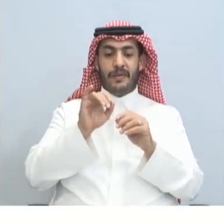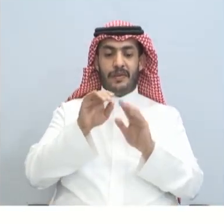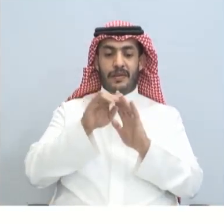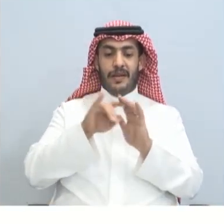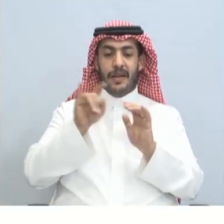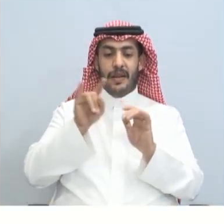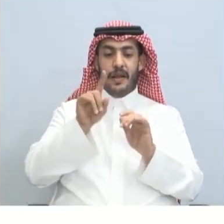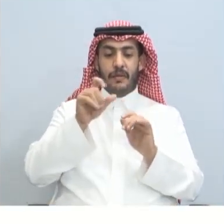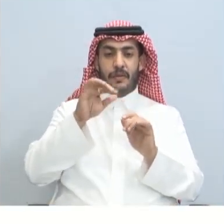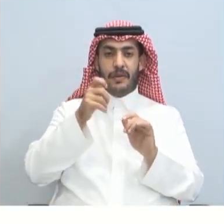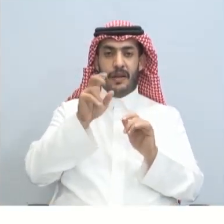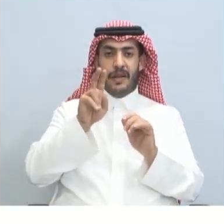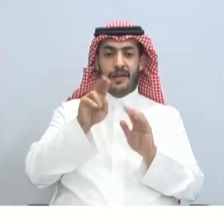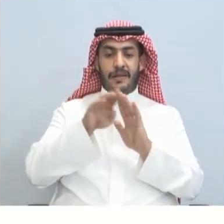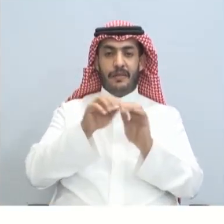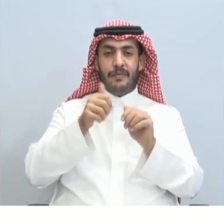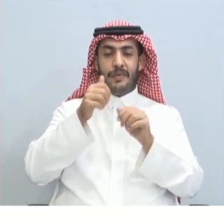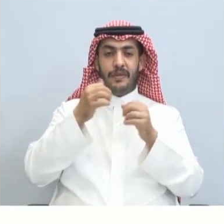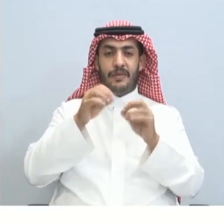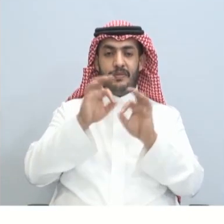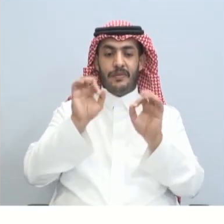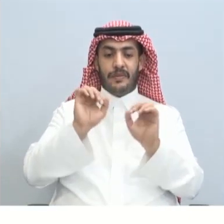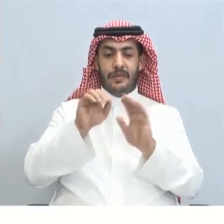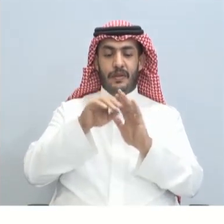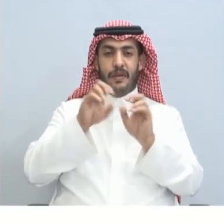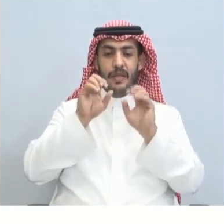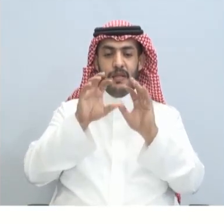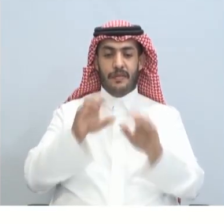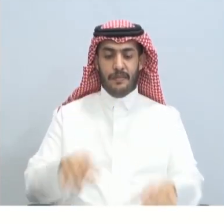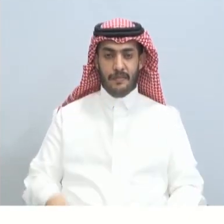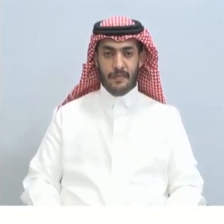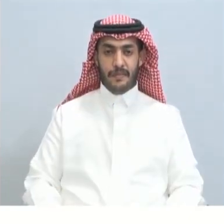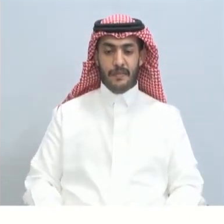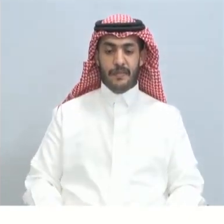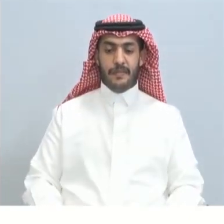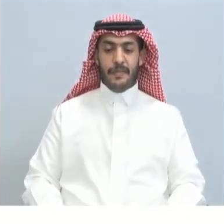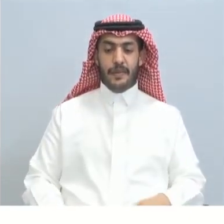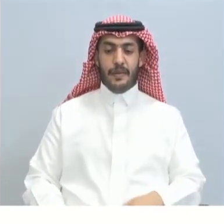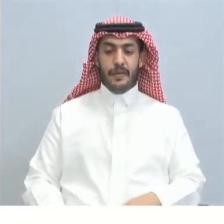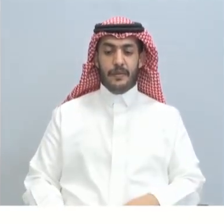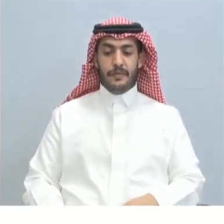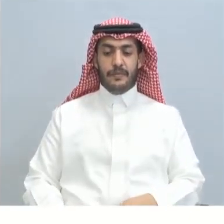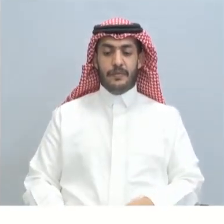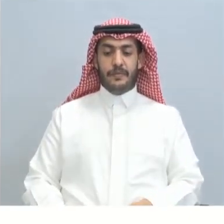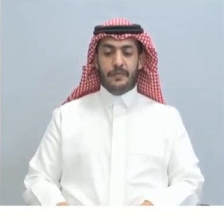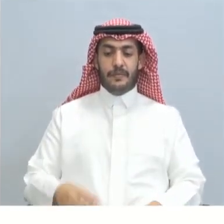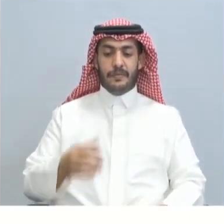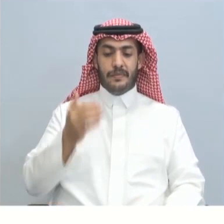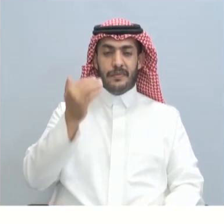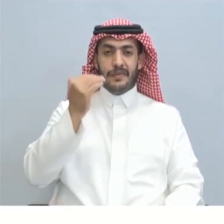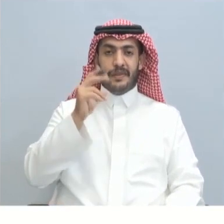ذكرنا بسببه انكسار الاشعه الضوئيه التضوء او الفلوره في